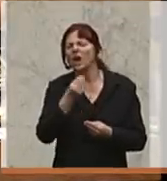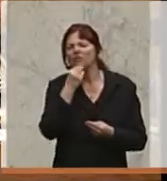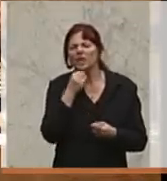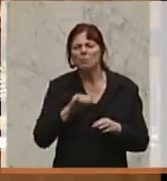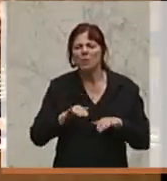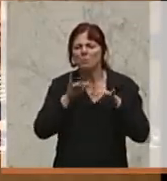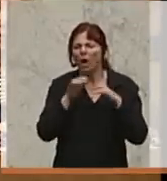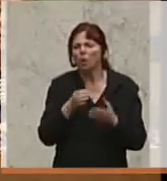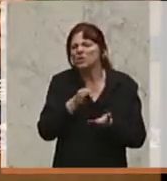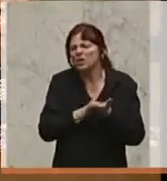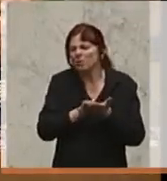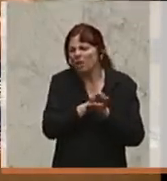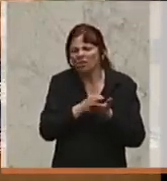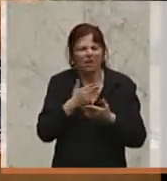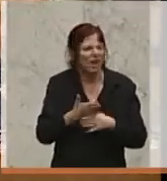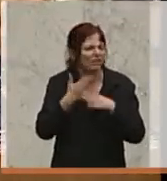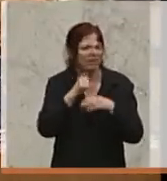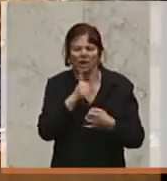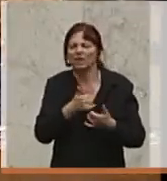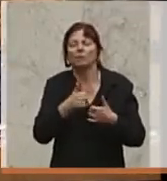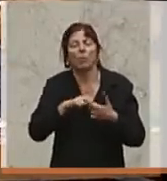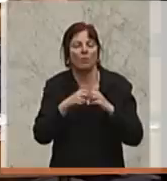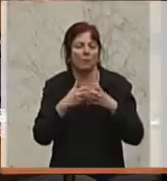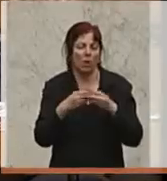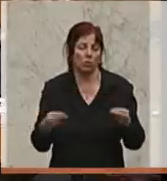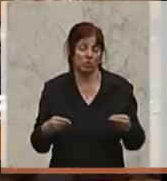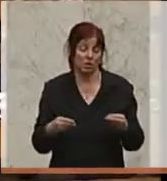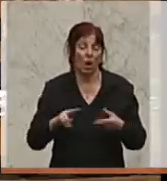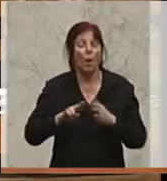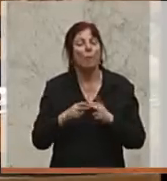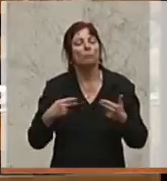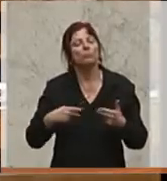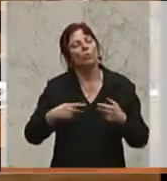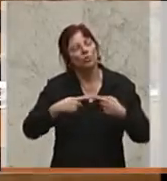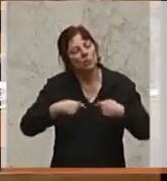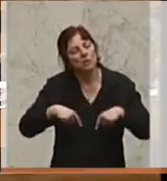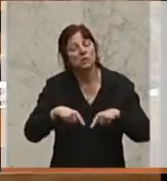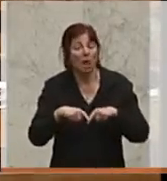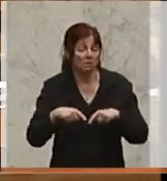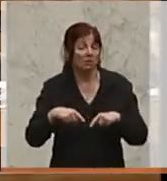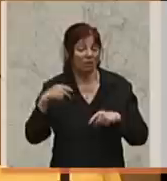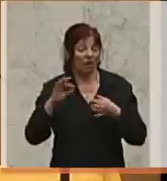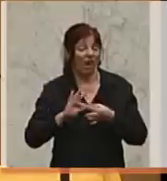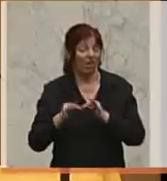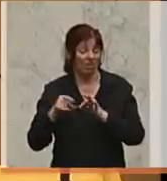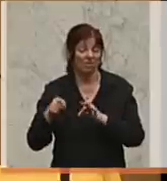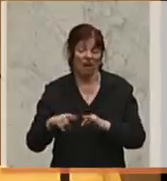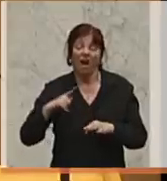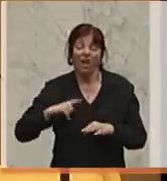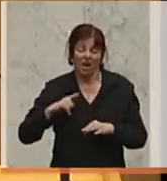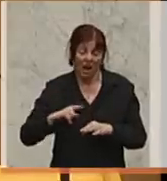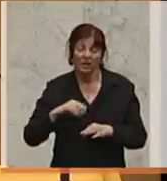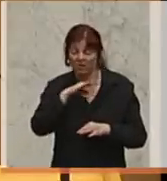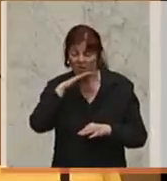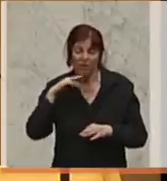Und leider Gottes hat das Bundesland Kärnten aufgrund des Versagens der FPK-Landesregierung genug Probleme am Hals. Das er